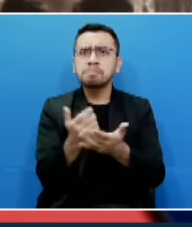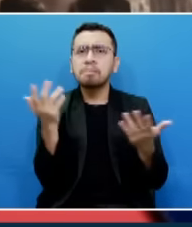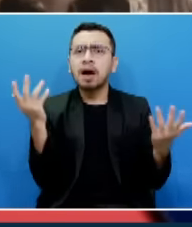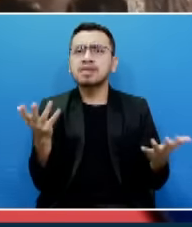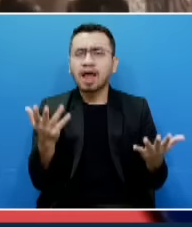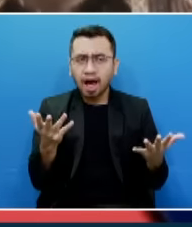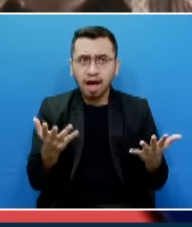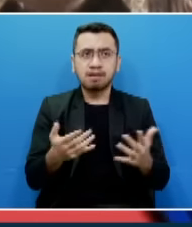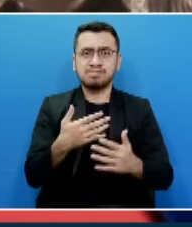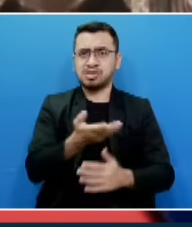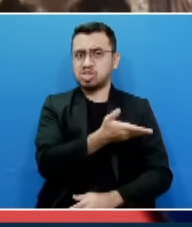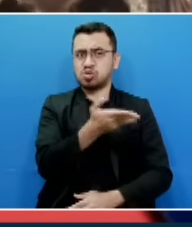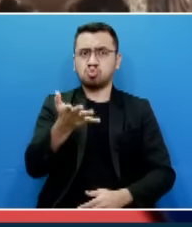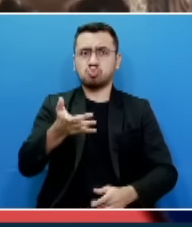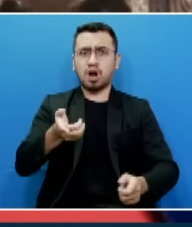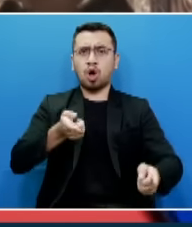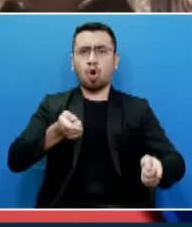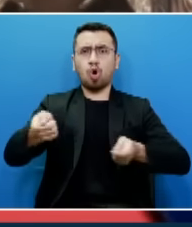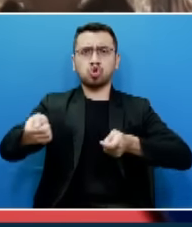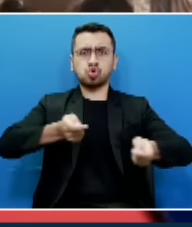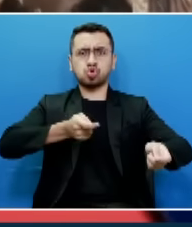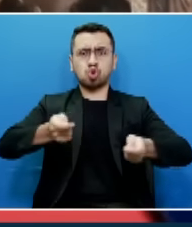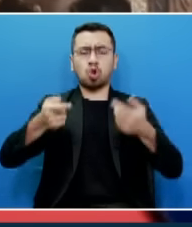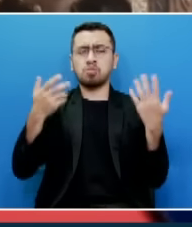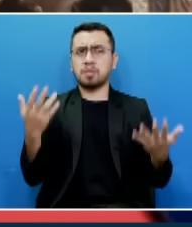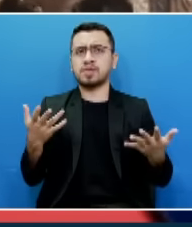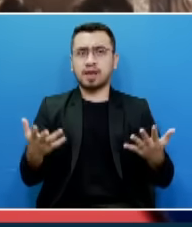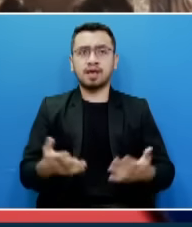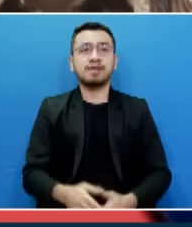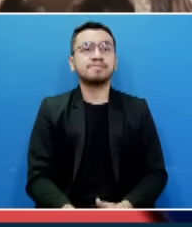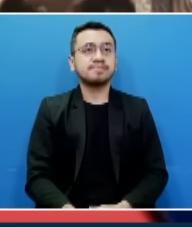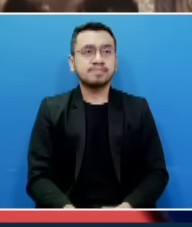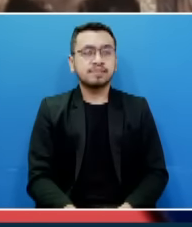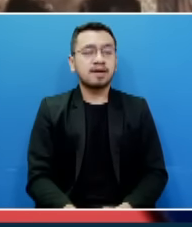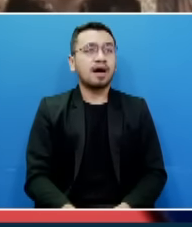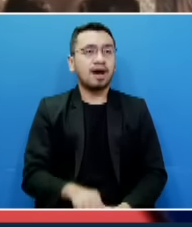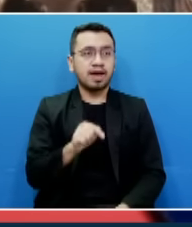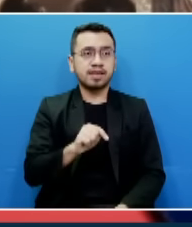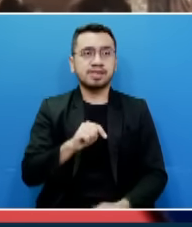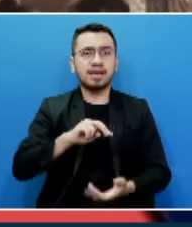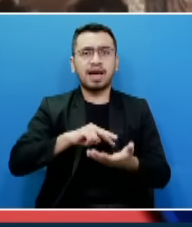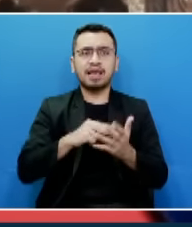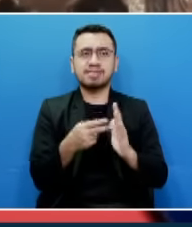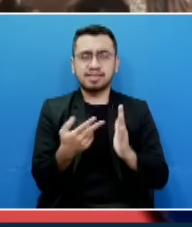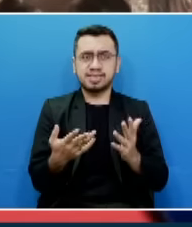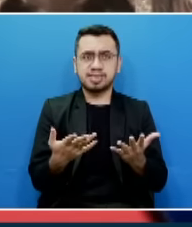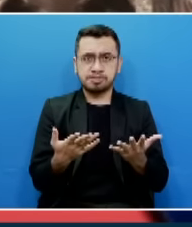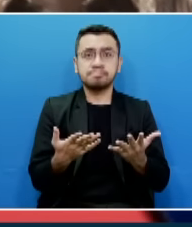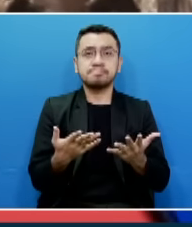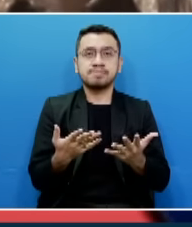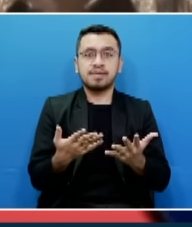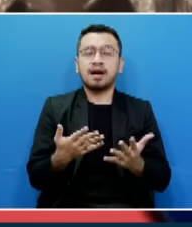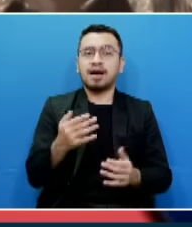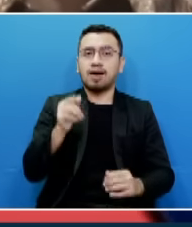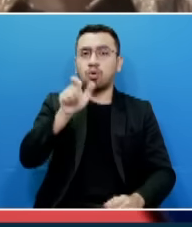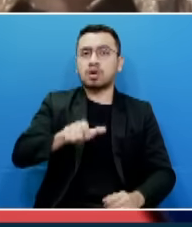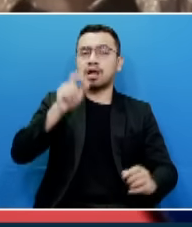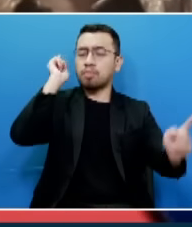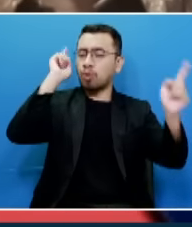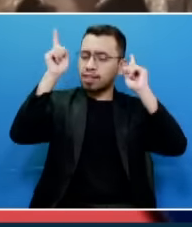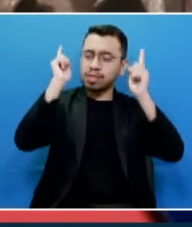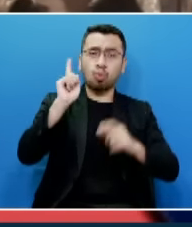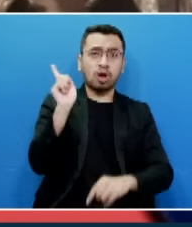Anda lumrah terjadi di dunia politik termasuk di ee capres kita ini yang kemarin ee seru sekali sampai jadi perbincangan